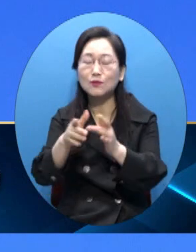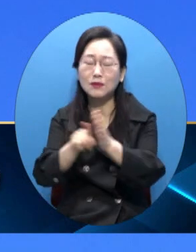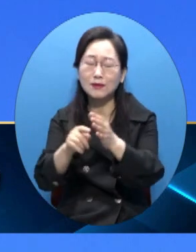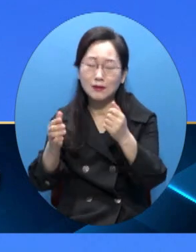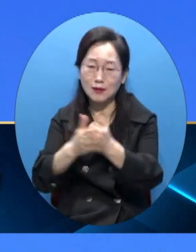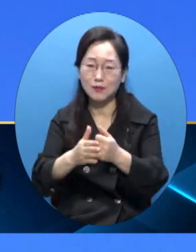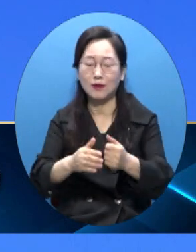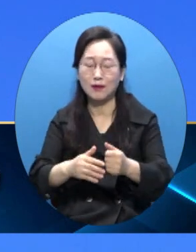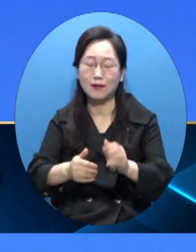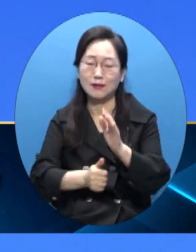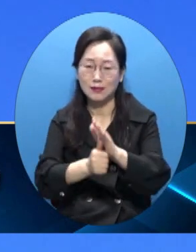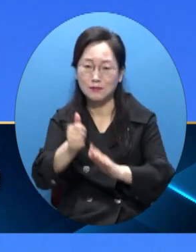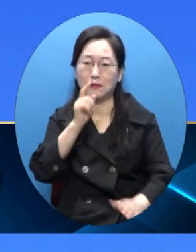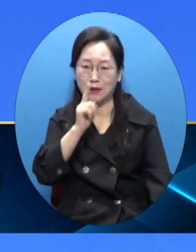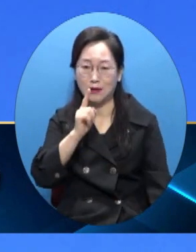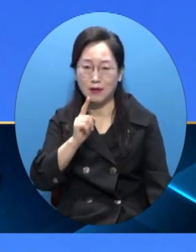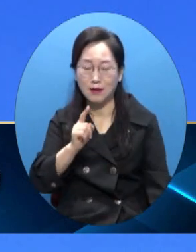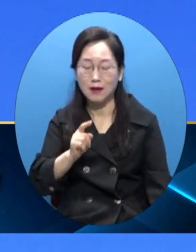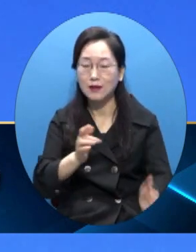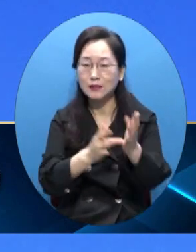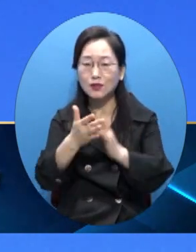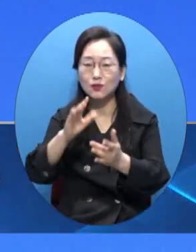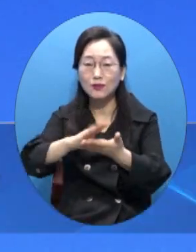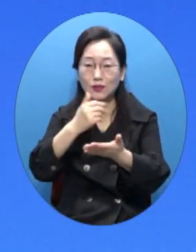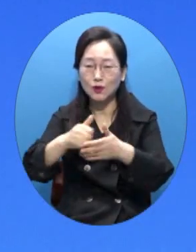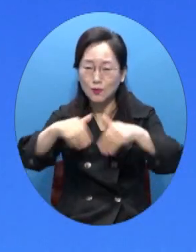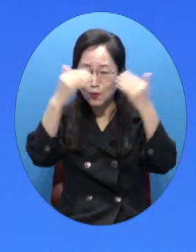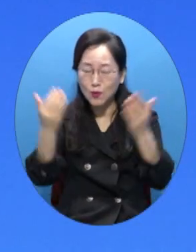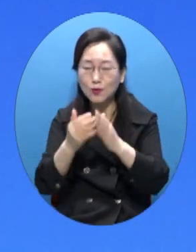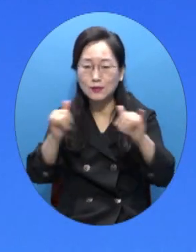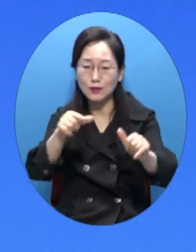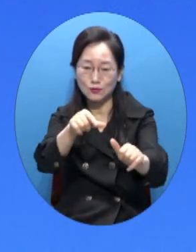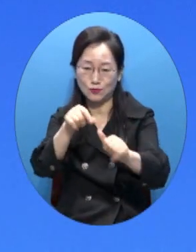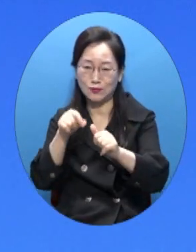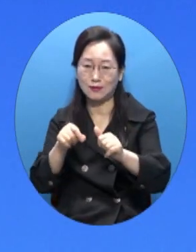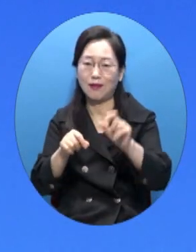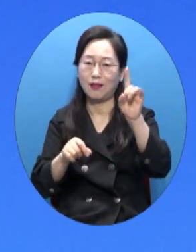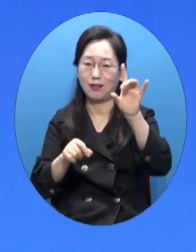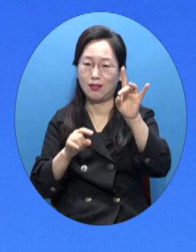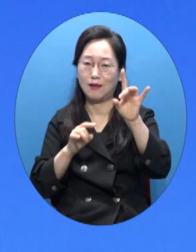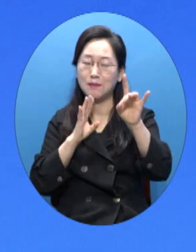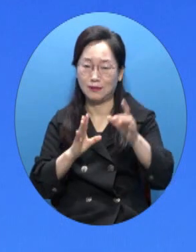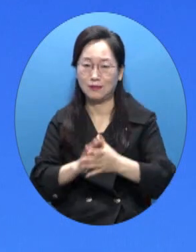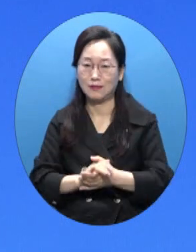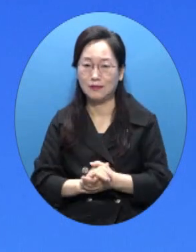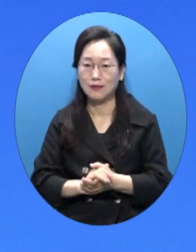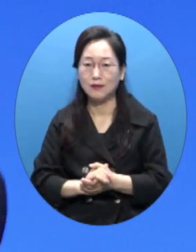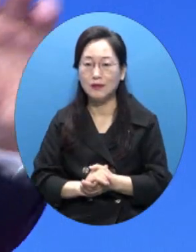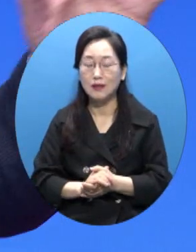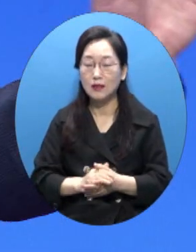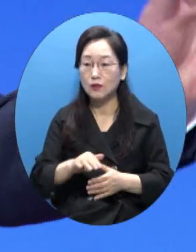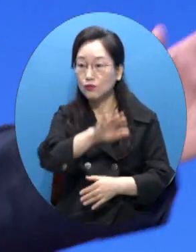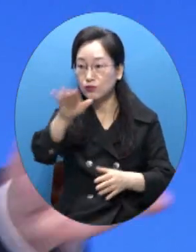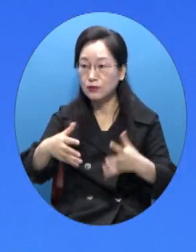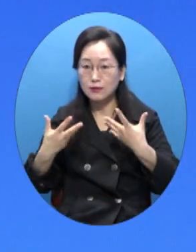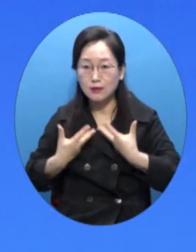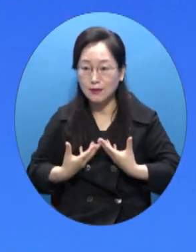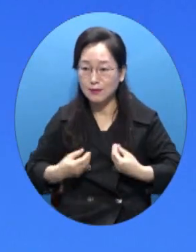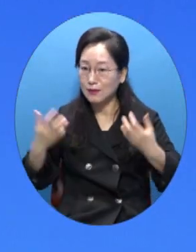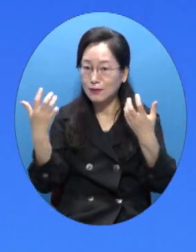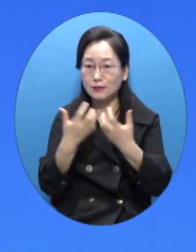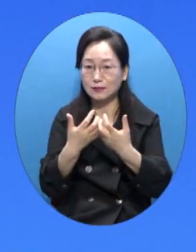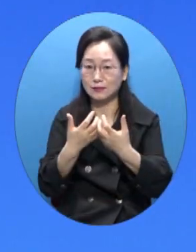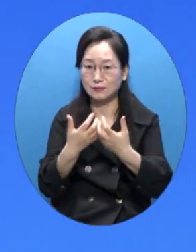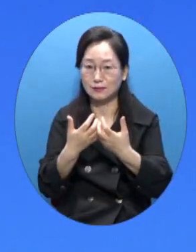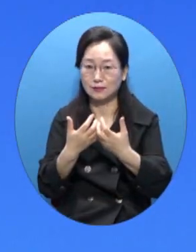예수 그리스도가 온 인류의 유일한 희망이 되시기 때문인 것입니다. 우린 지금 절망으로 뒤덮인 세상에 살고